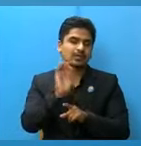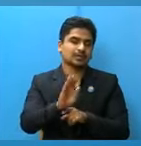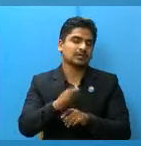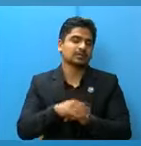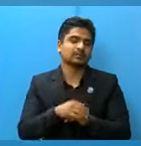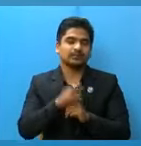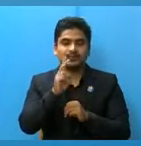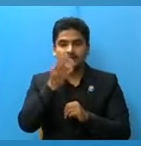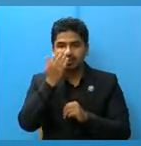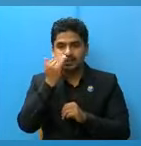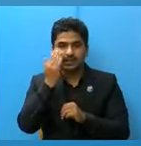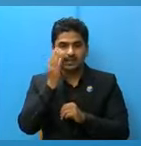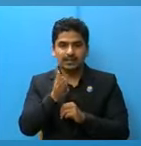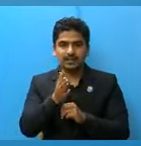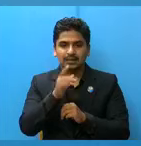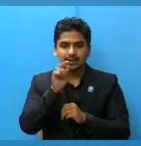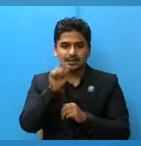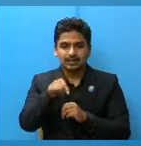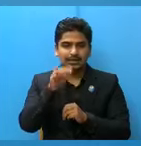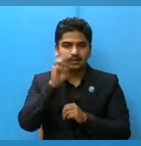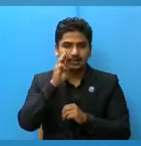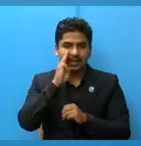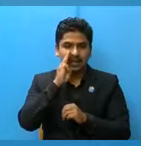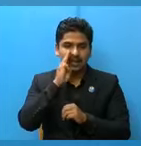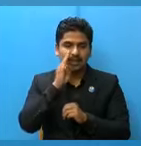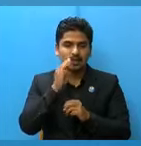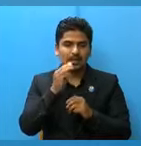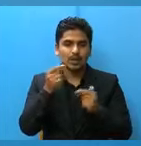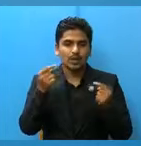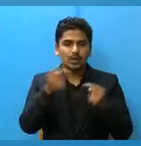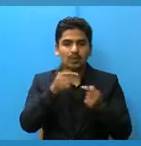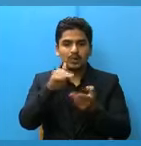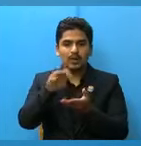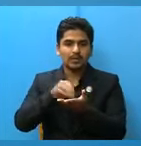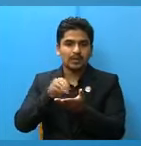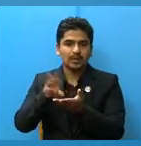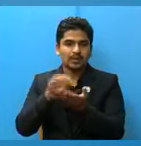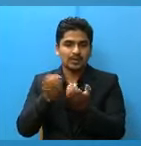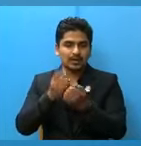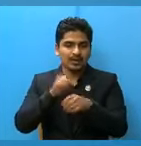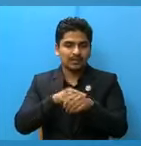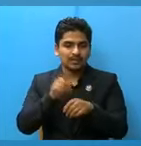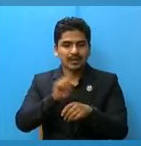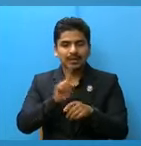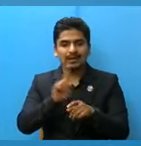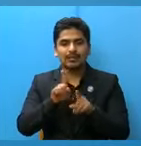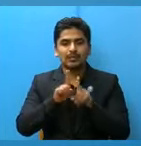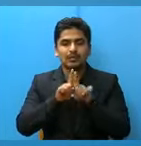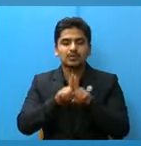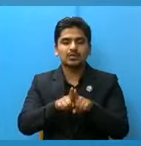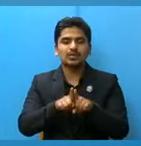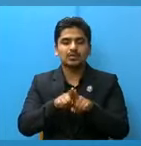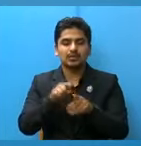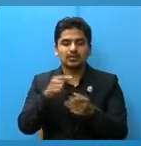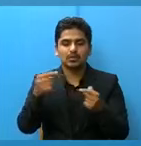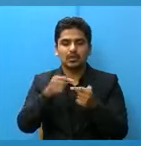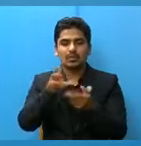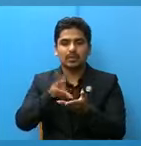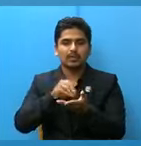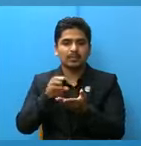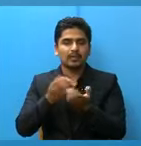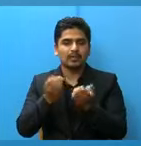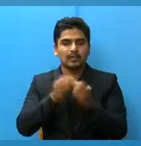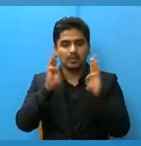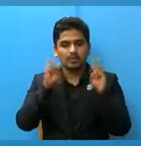त्यसकारन गरदा है यह समा चाहिए शैंपल कॉलेक्शन गरदा है राम्रसंगा शैंपल कॉलेक्शन गरनो तेरे